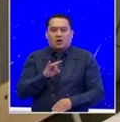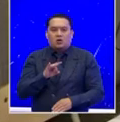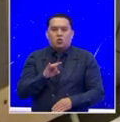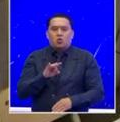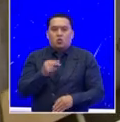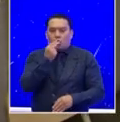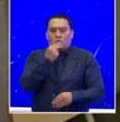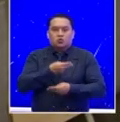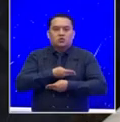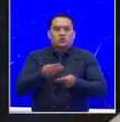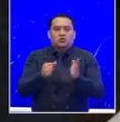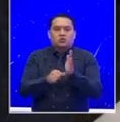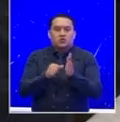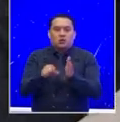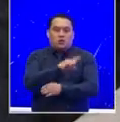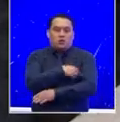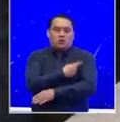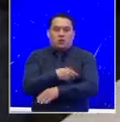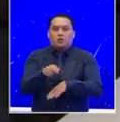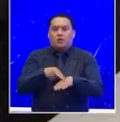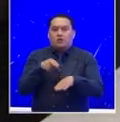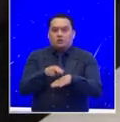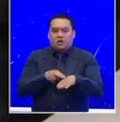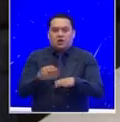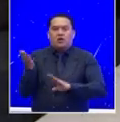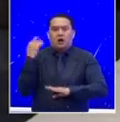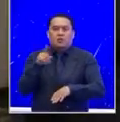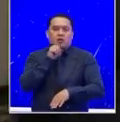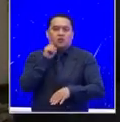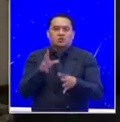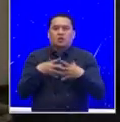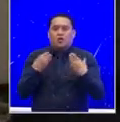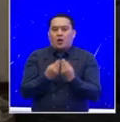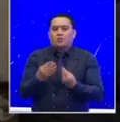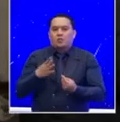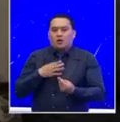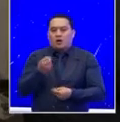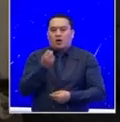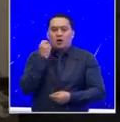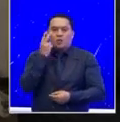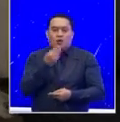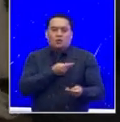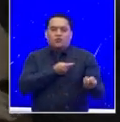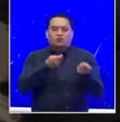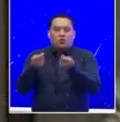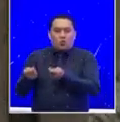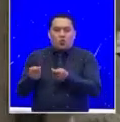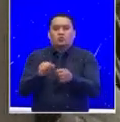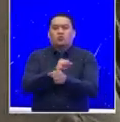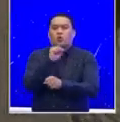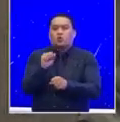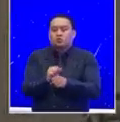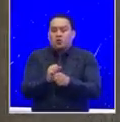развели ужин для 60 медиков и полицейских. Ранее молодая чета также доставила обед для дежурных на карантинных